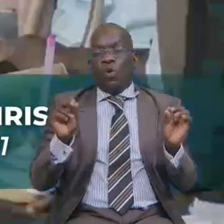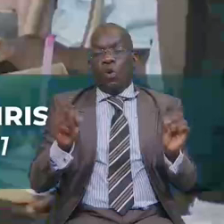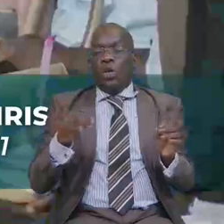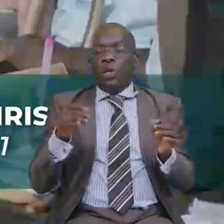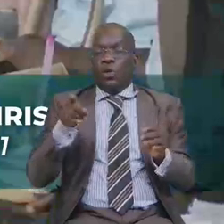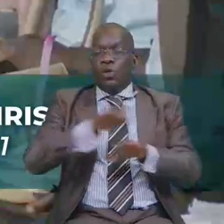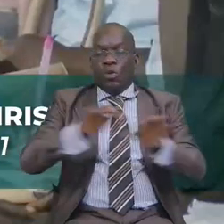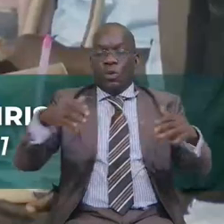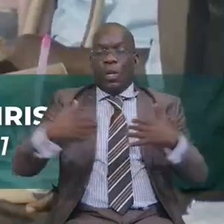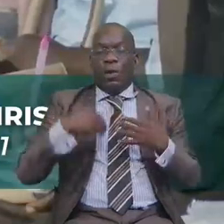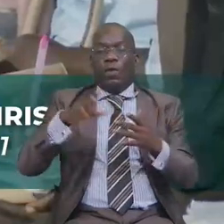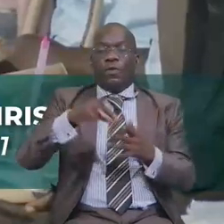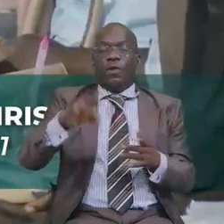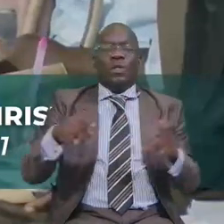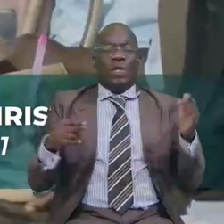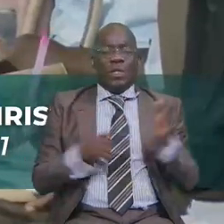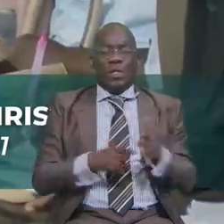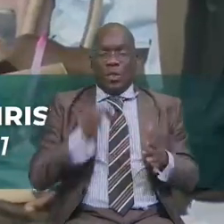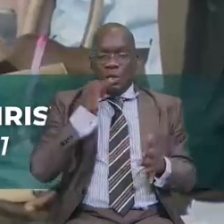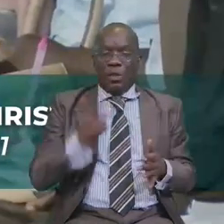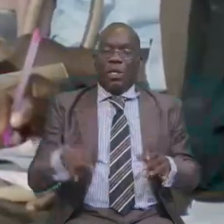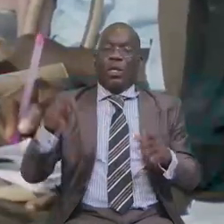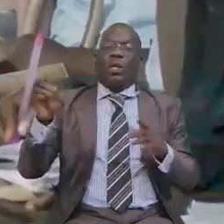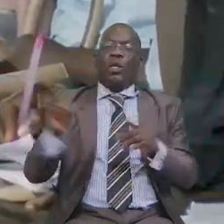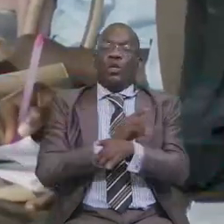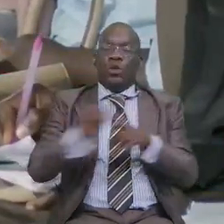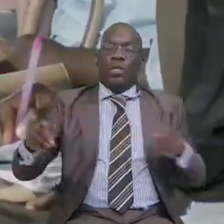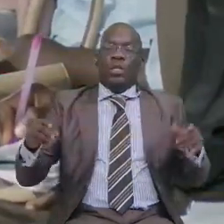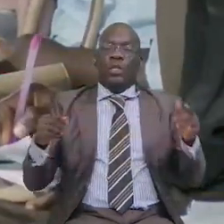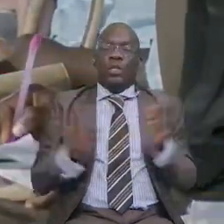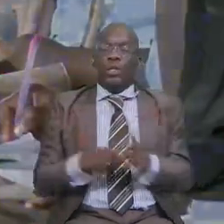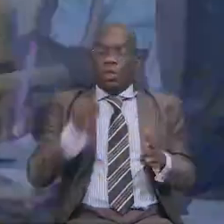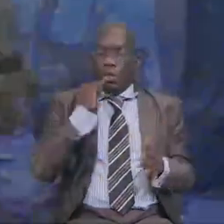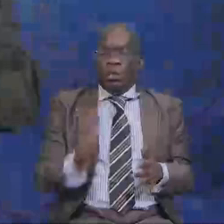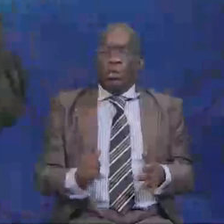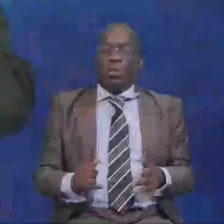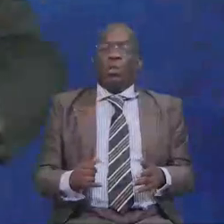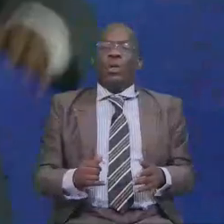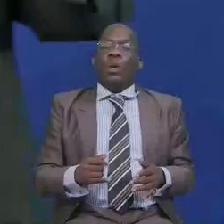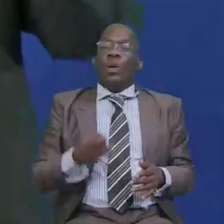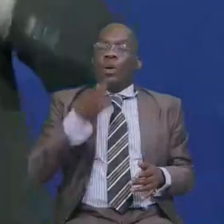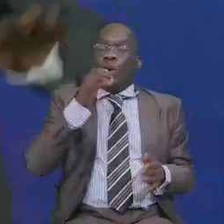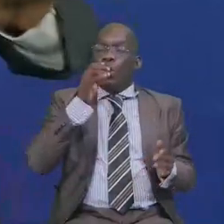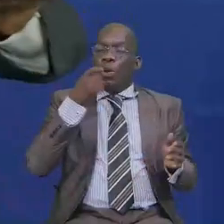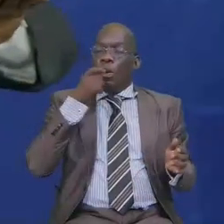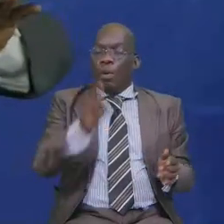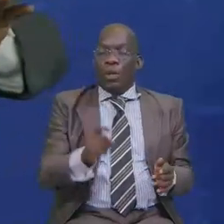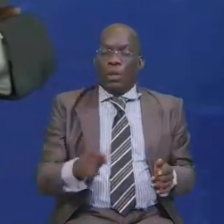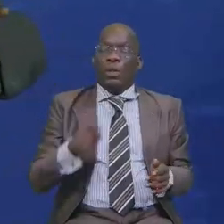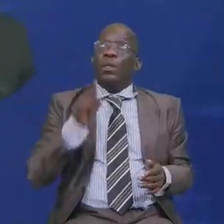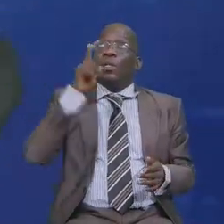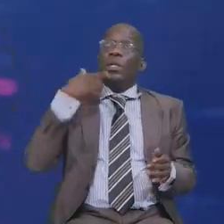optionnelle. C'est le devoir. Et c'est obligatoire. Et de produisez.